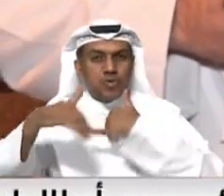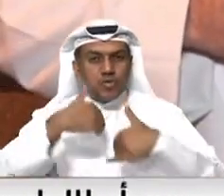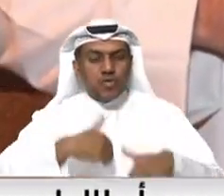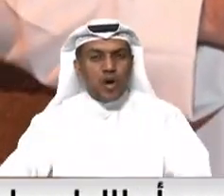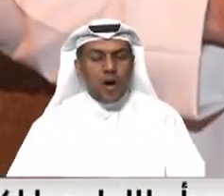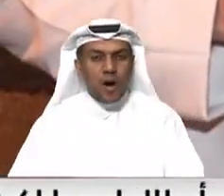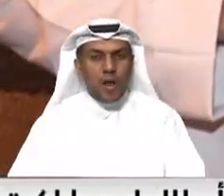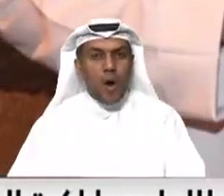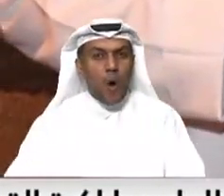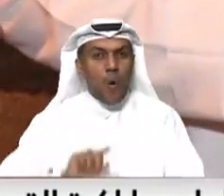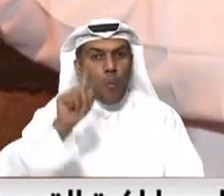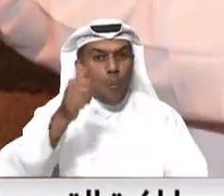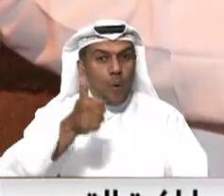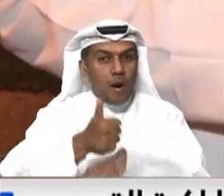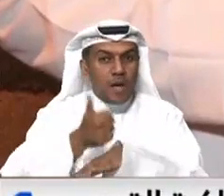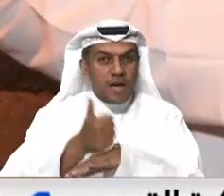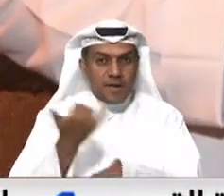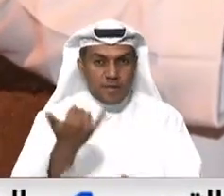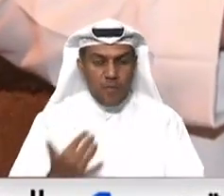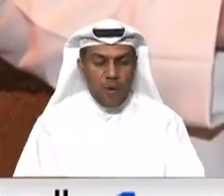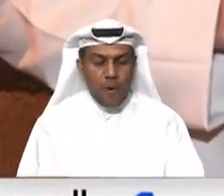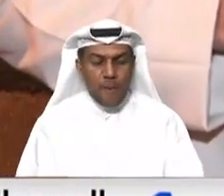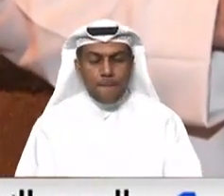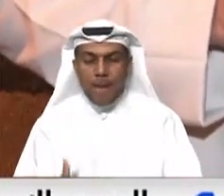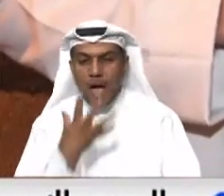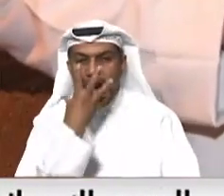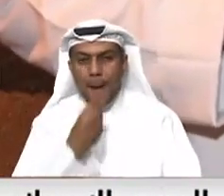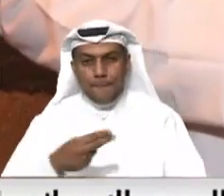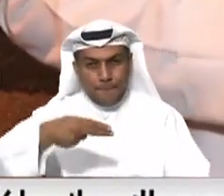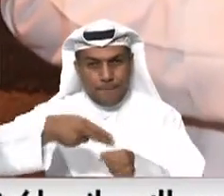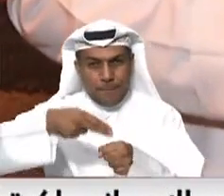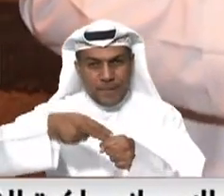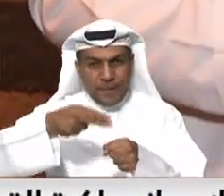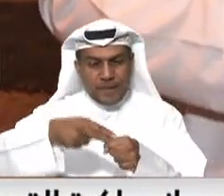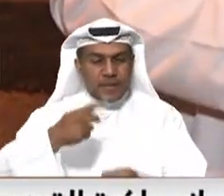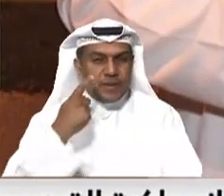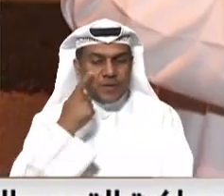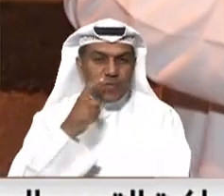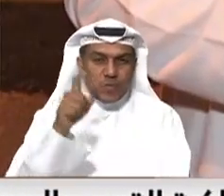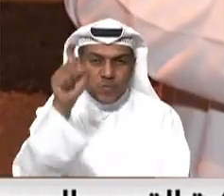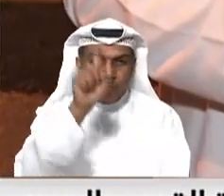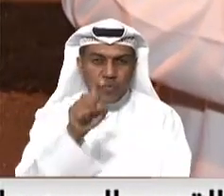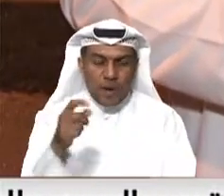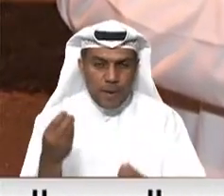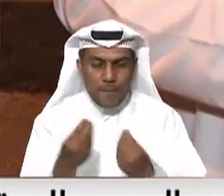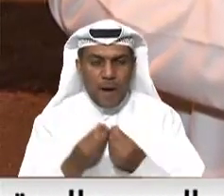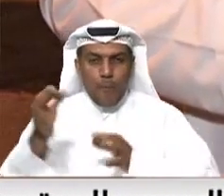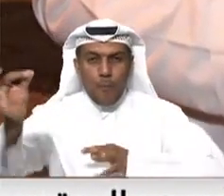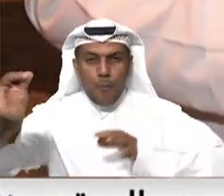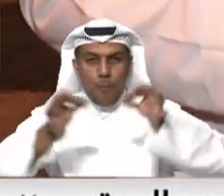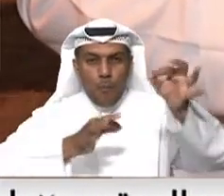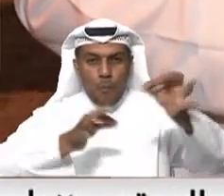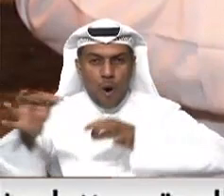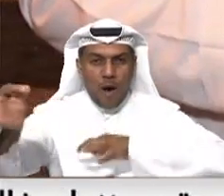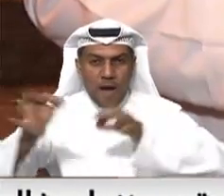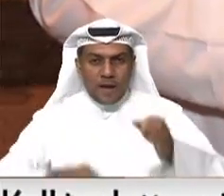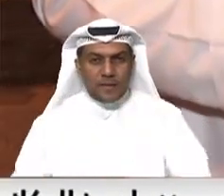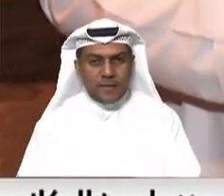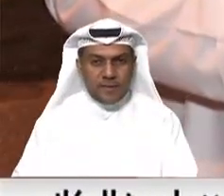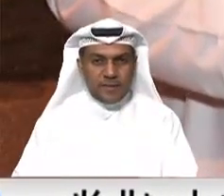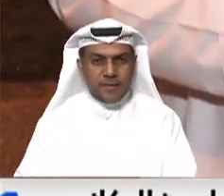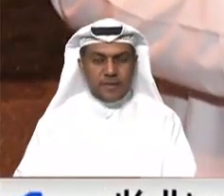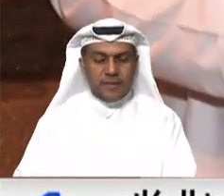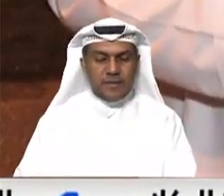في كافة المناطق التابعة لمحافظة الأحمدي، يسعدنا بأن نلتقي بالمهندس هايف رجا العازمي من